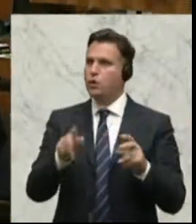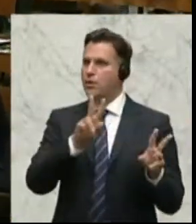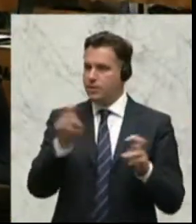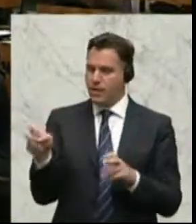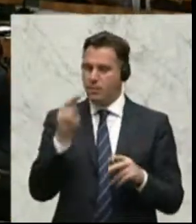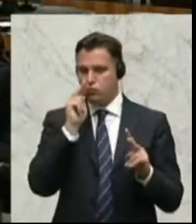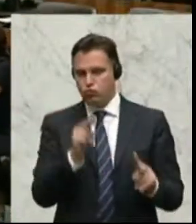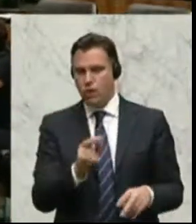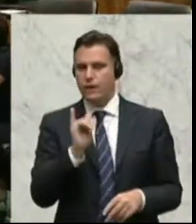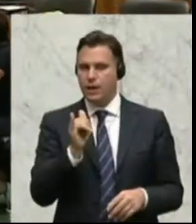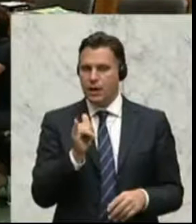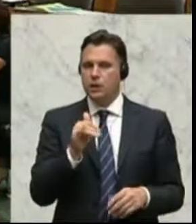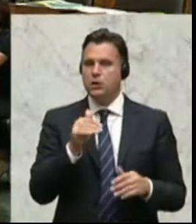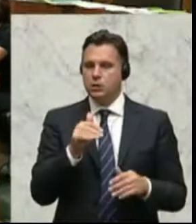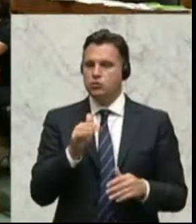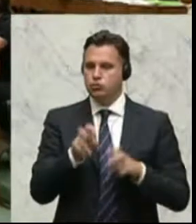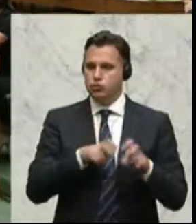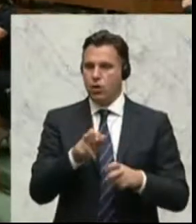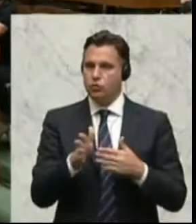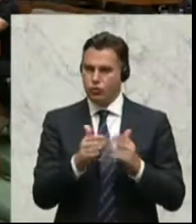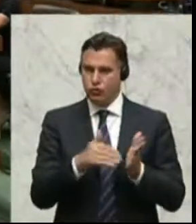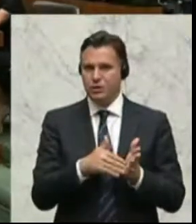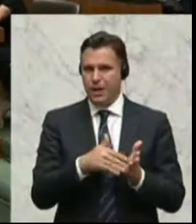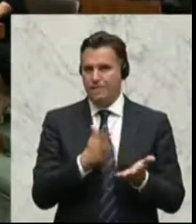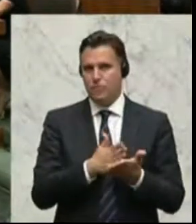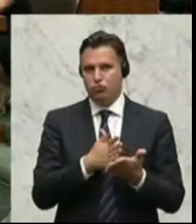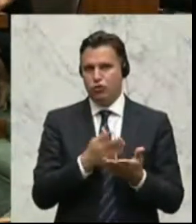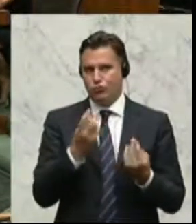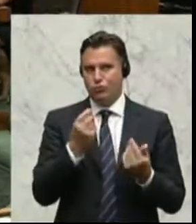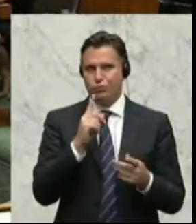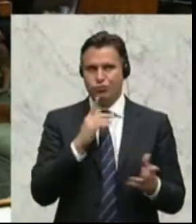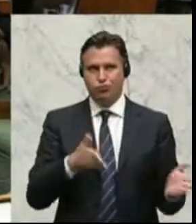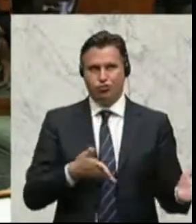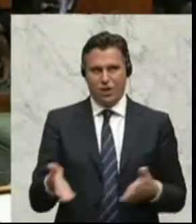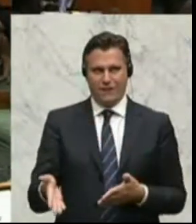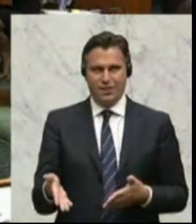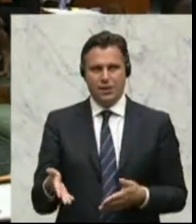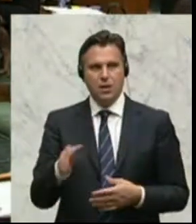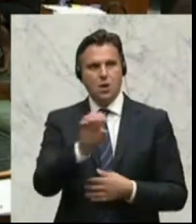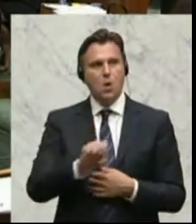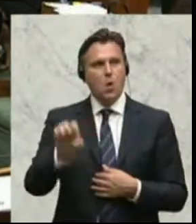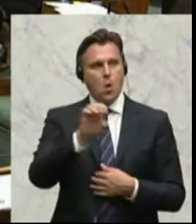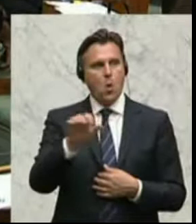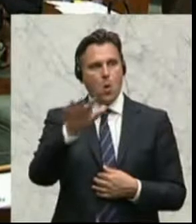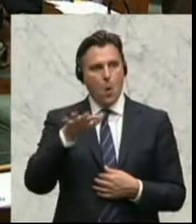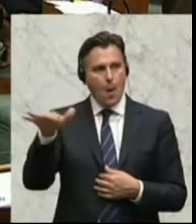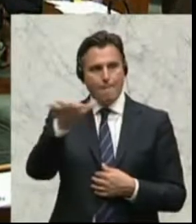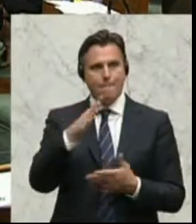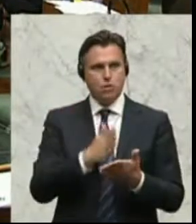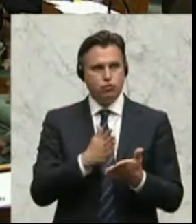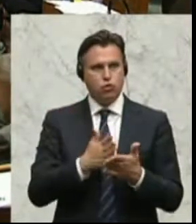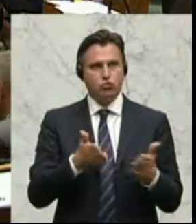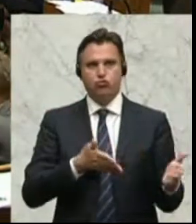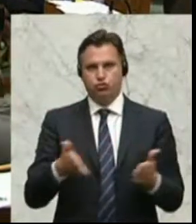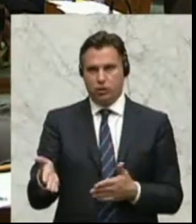es eine Schieflage im System an sich gibt. Und zwar, es gibt eine europaweite globale Schieflage, dass die Rendite auf Kapital,